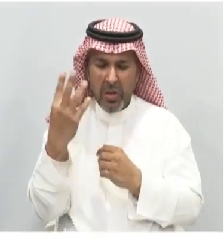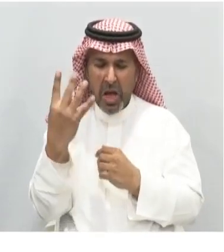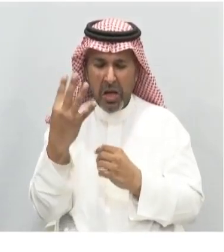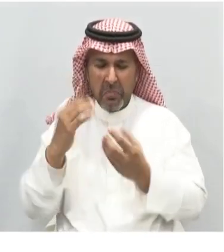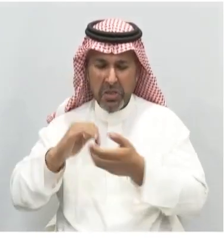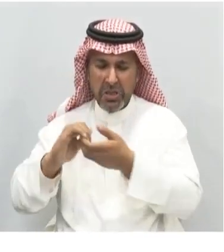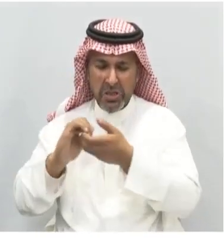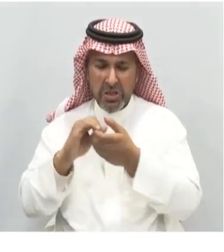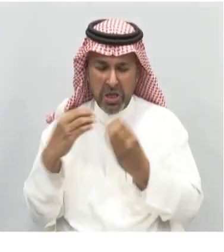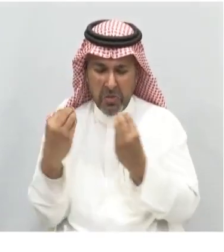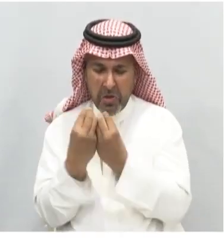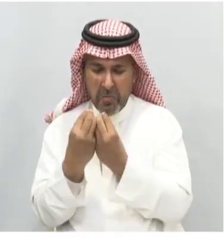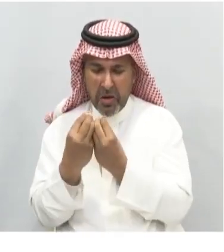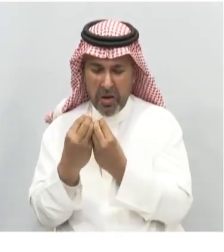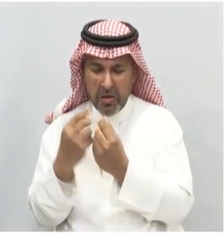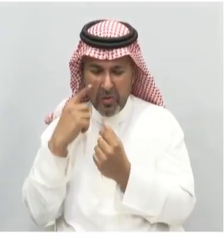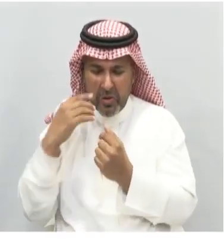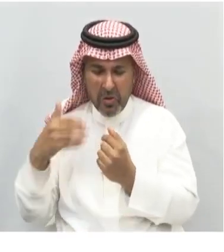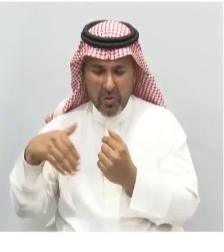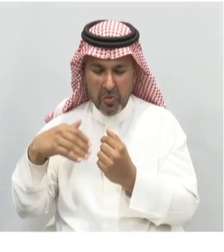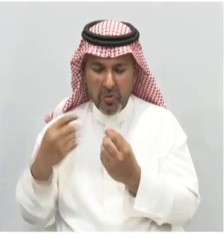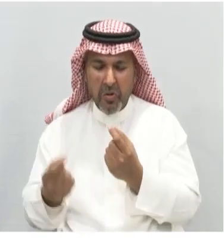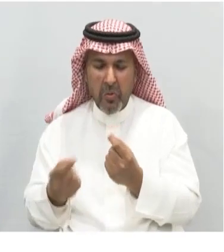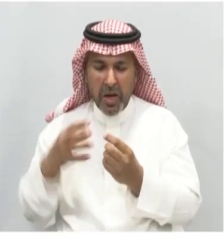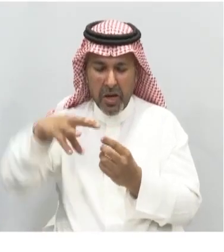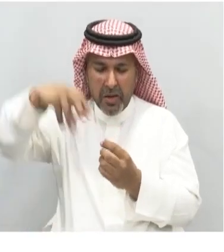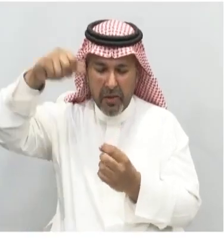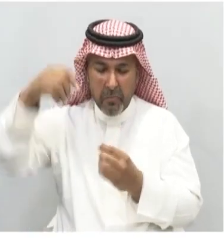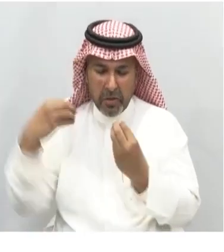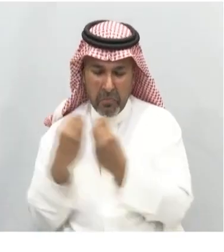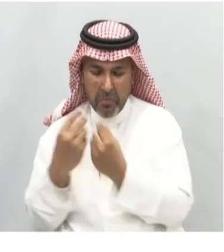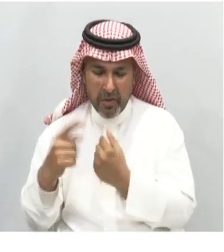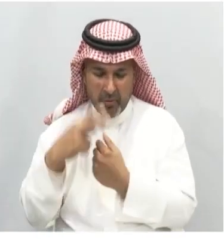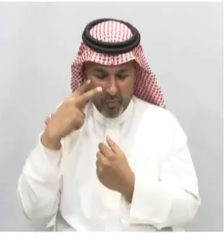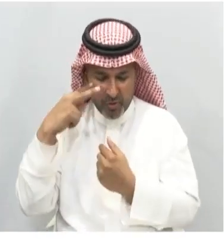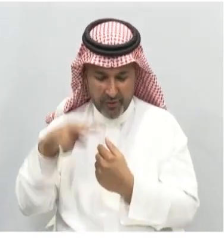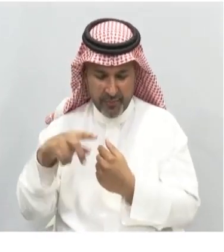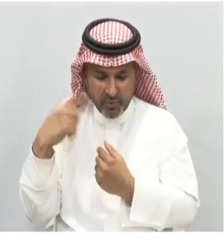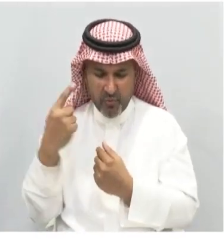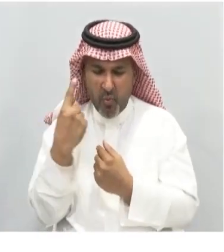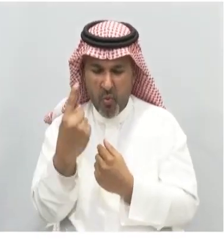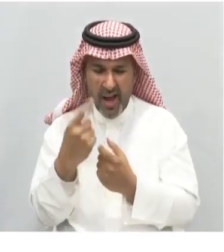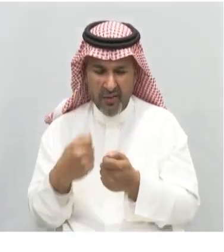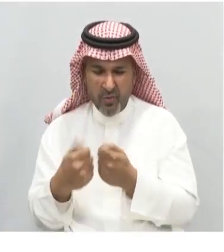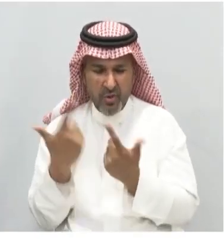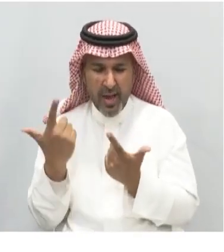واحد فكم تكلفه النزهه للشخص الواحد وتفضلوا يا مبدعين اوجدوا